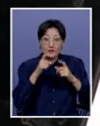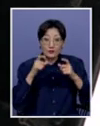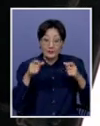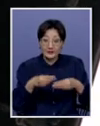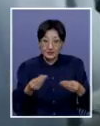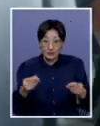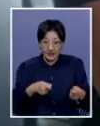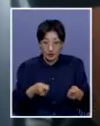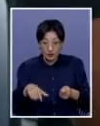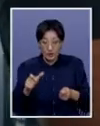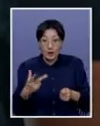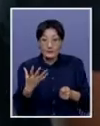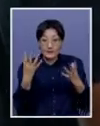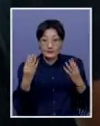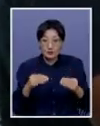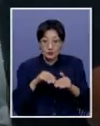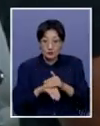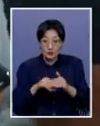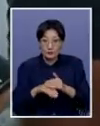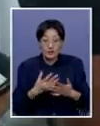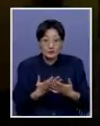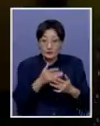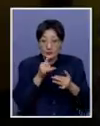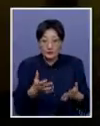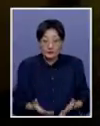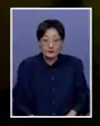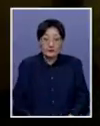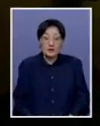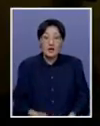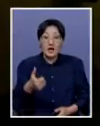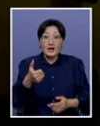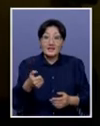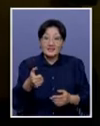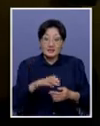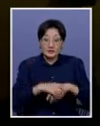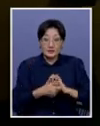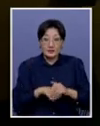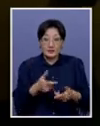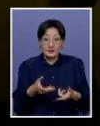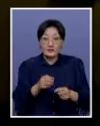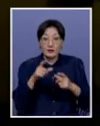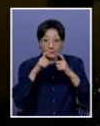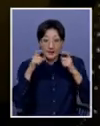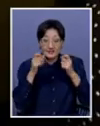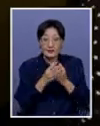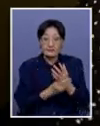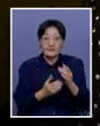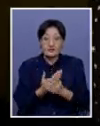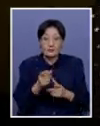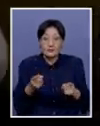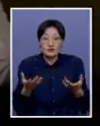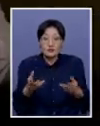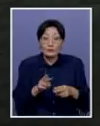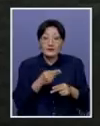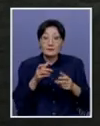беремін деген әкімші 5 күндік қорын көрсете алмады. Антисептиктеріңіз қаяқта, маска, перчаткалар, неге перчаткасыз